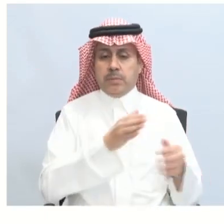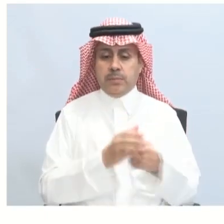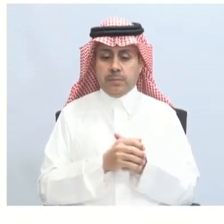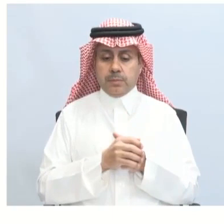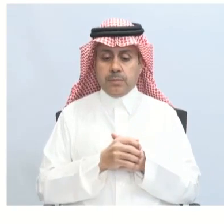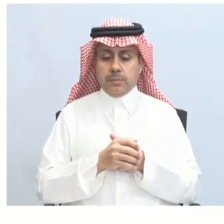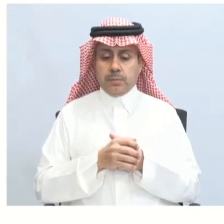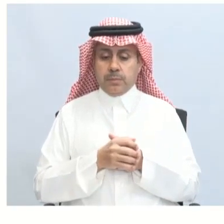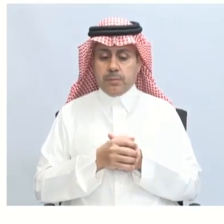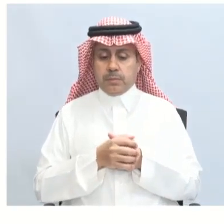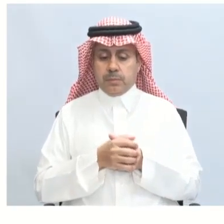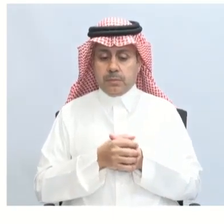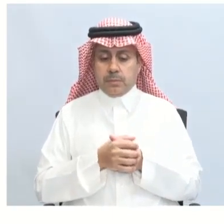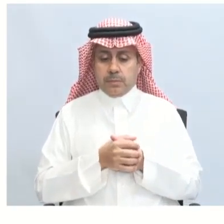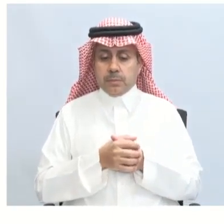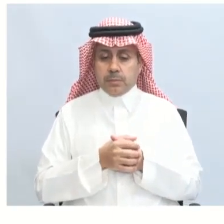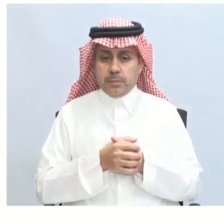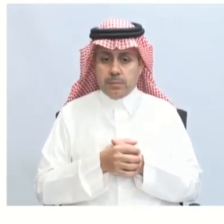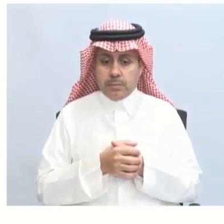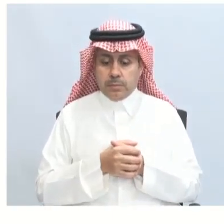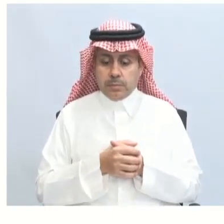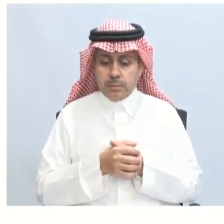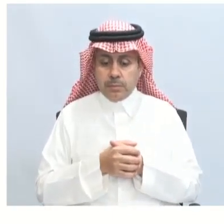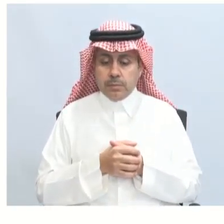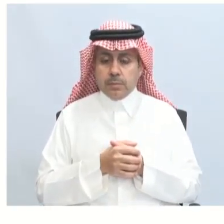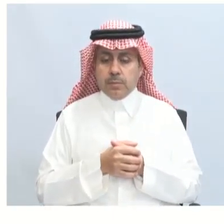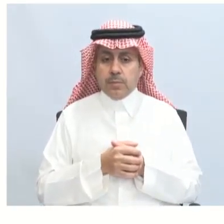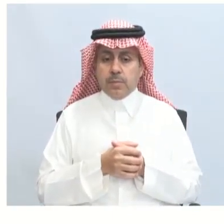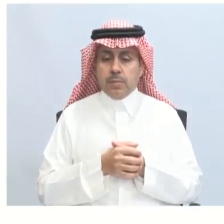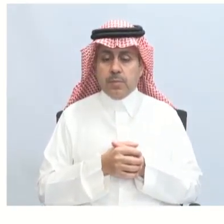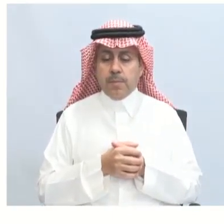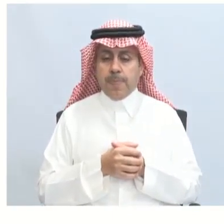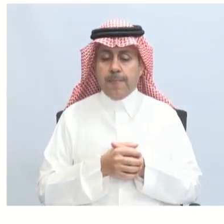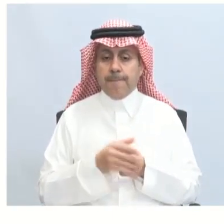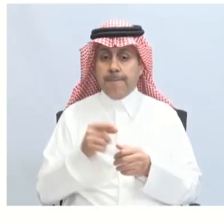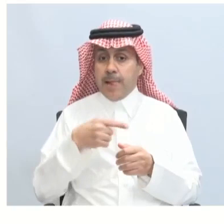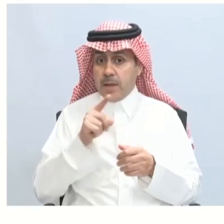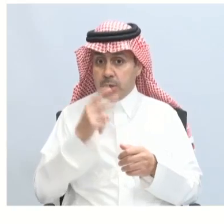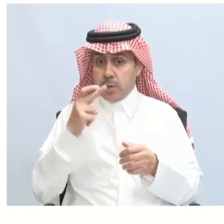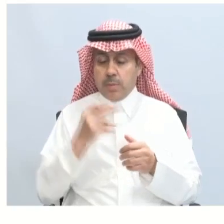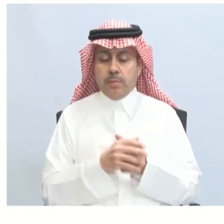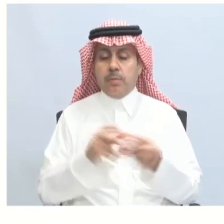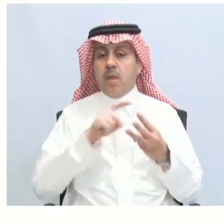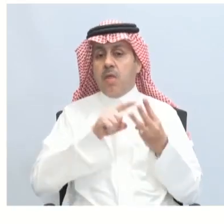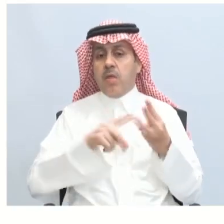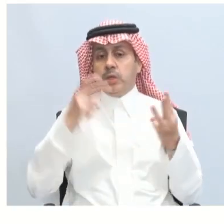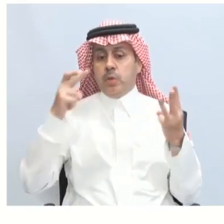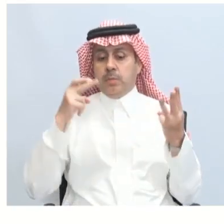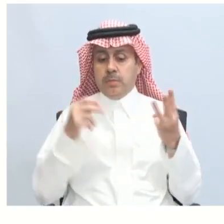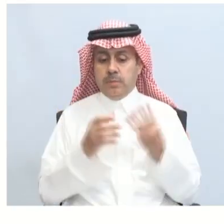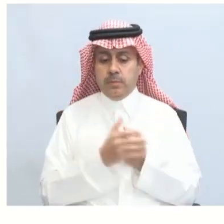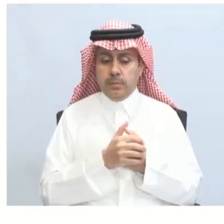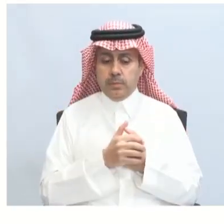الفاظ القران والعمل به ما هو الخيار الصحيح من بين هذه الخيارات الثلاث